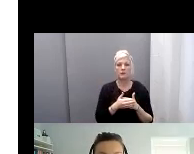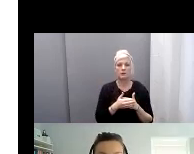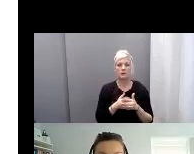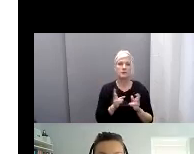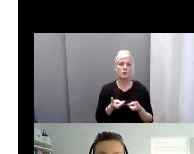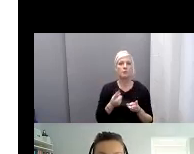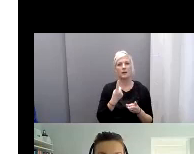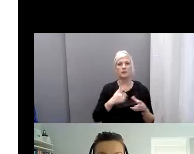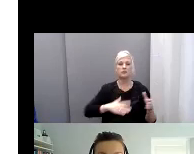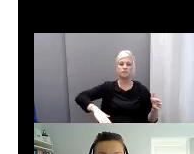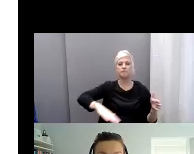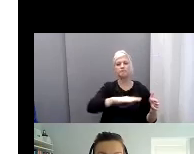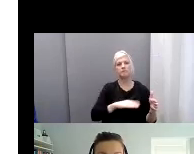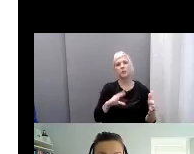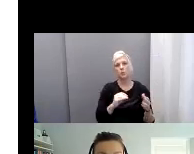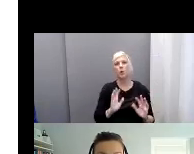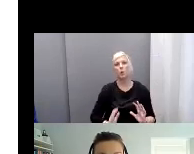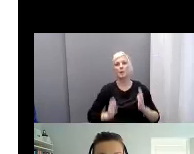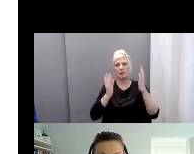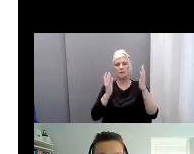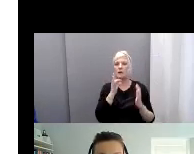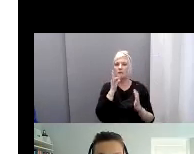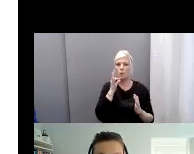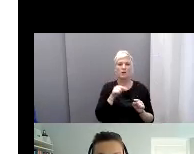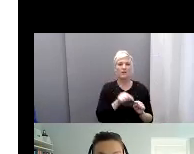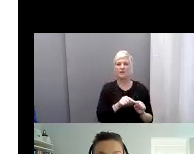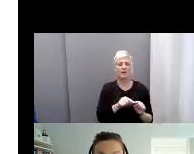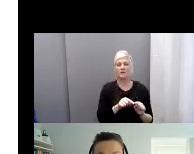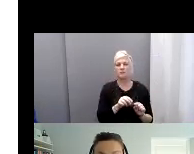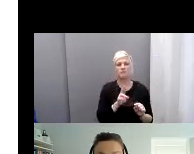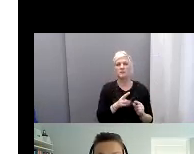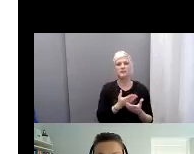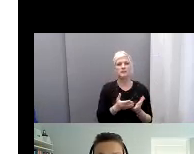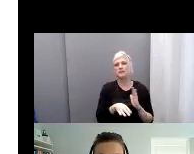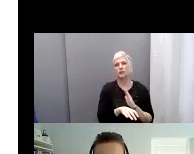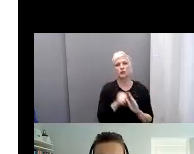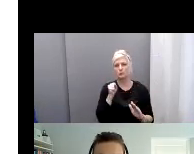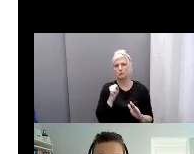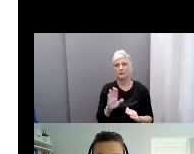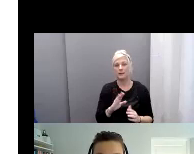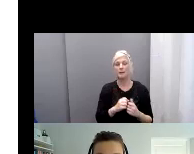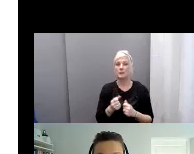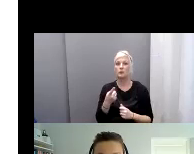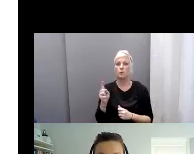en arena där man upplever att dessa frågor inte tas upp, men att man hade önskat det.